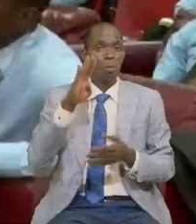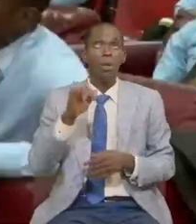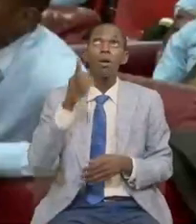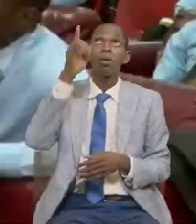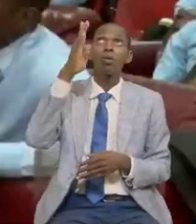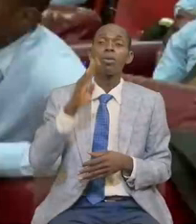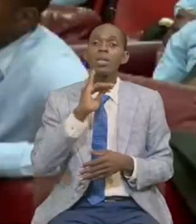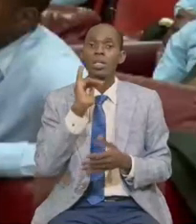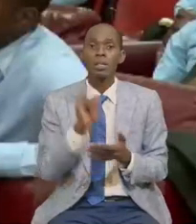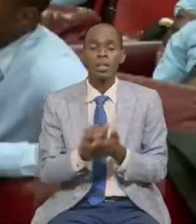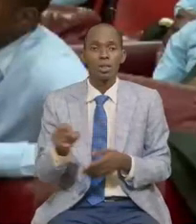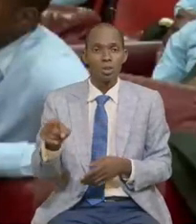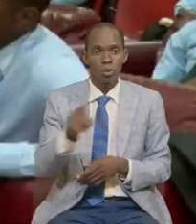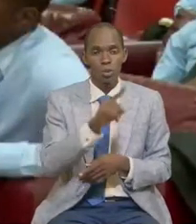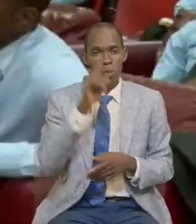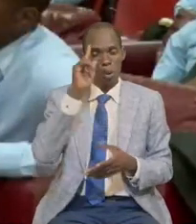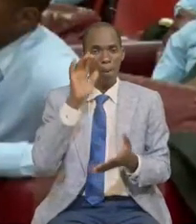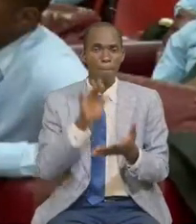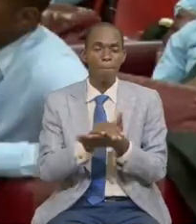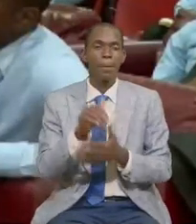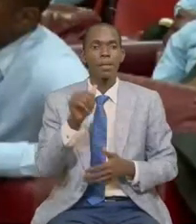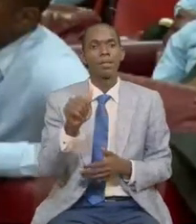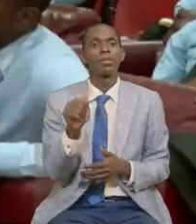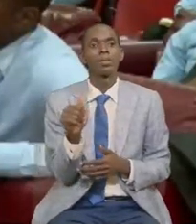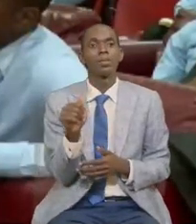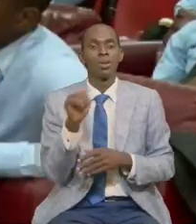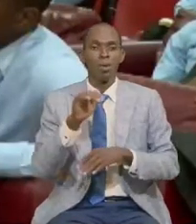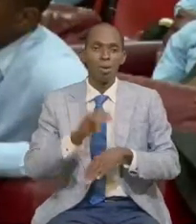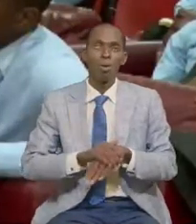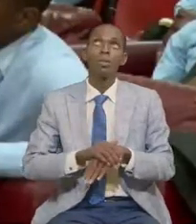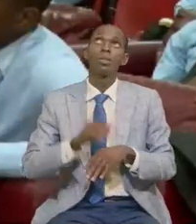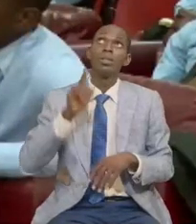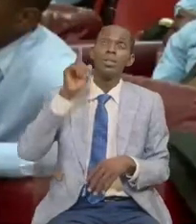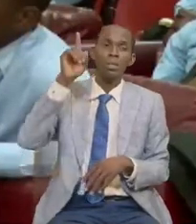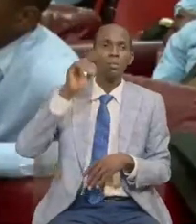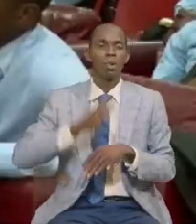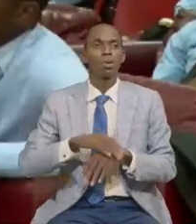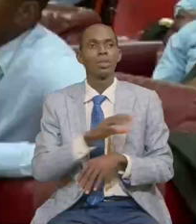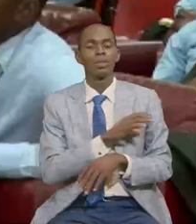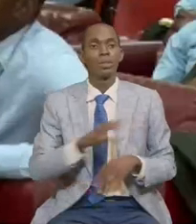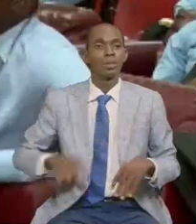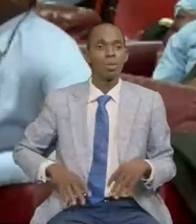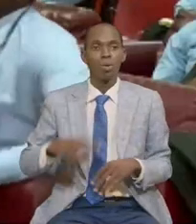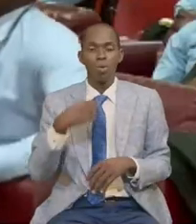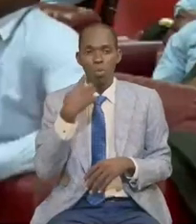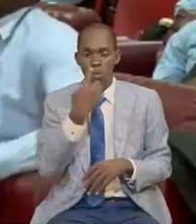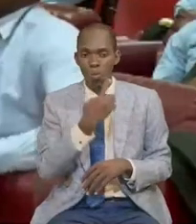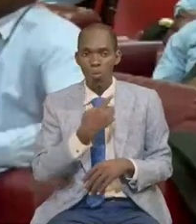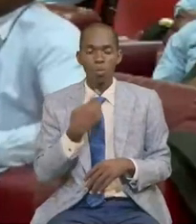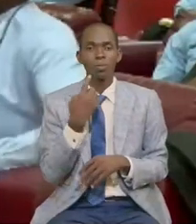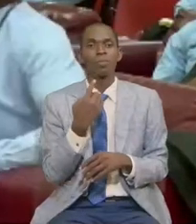vous croyez en celui, en Christ, que Dieu a